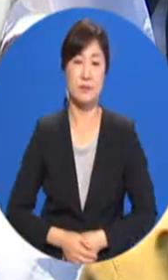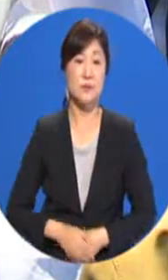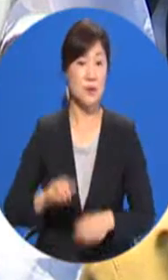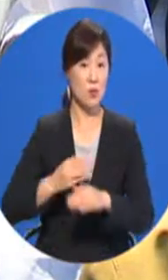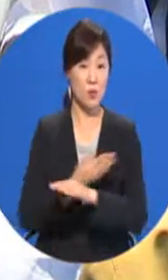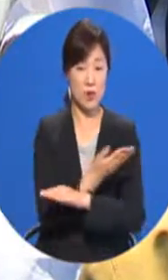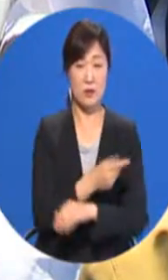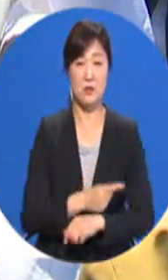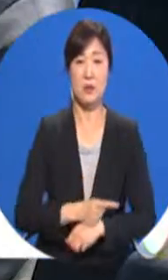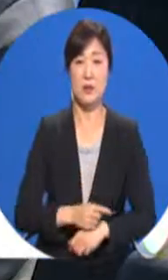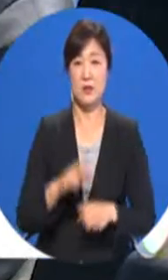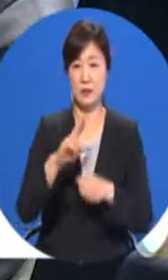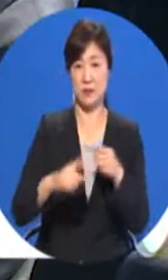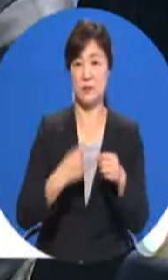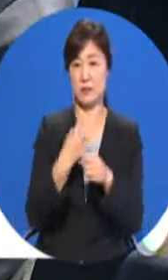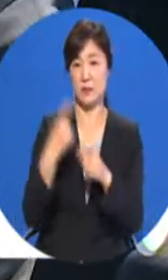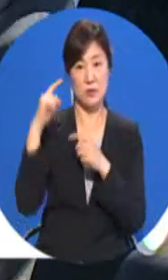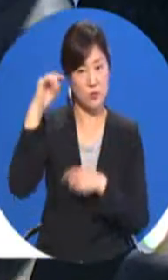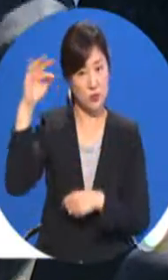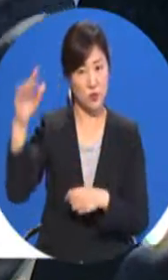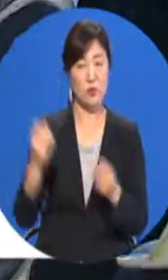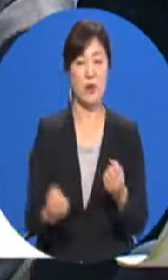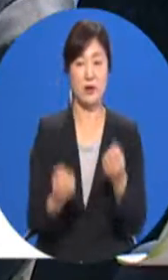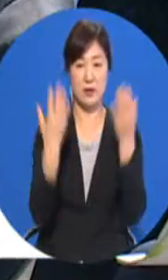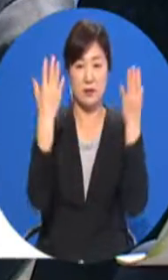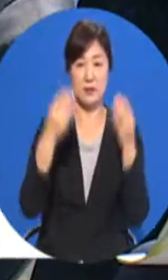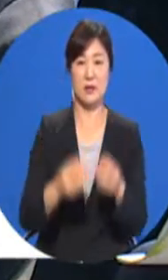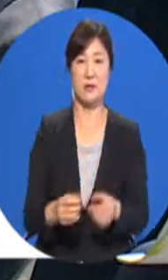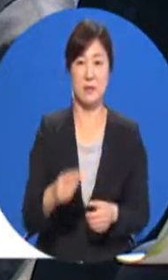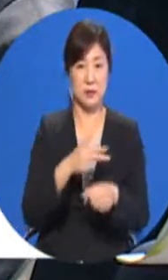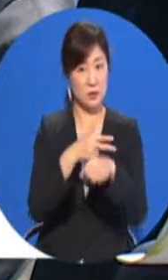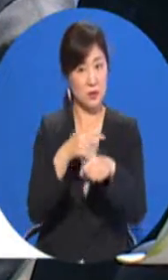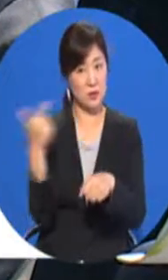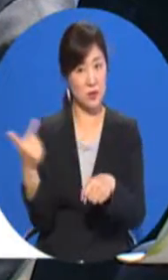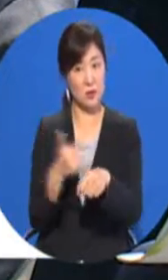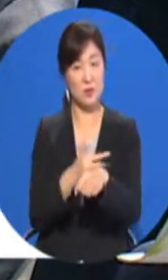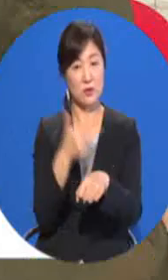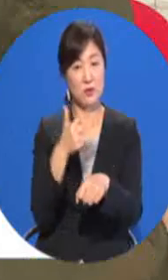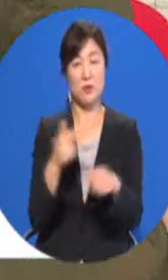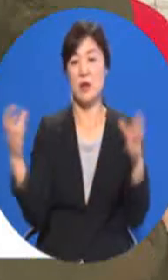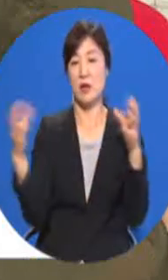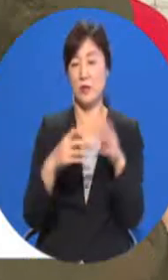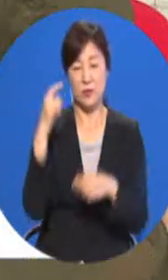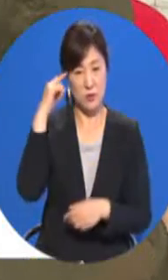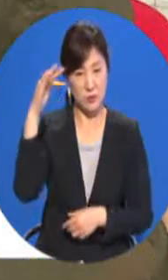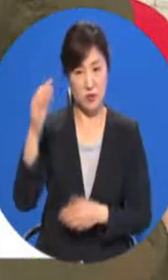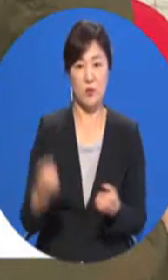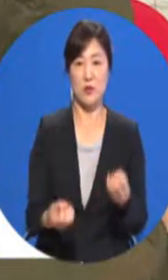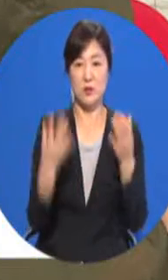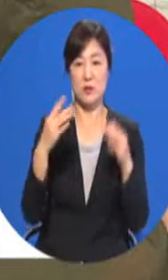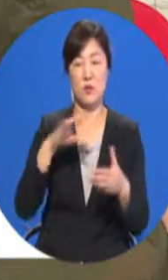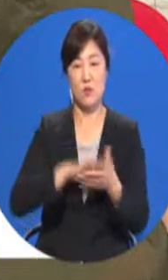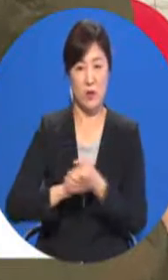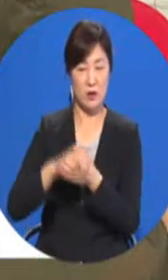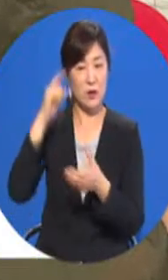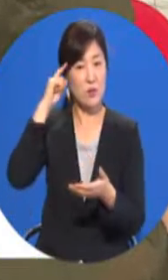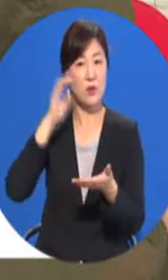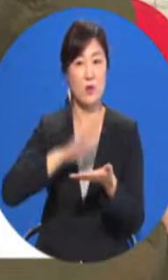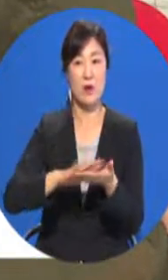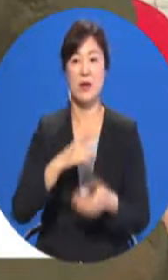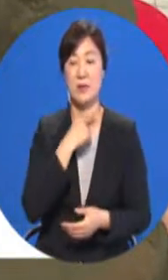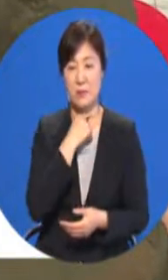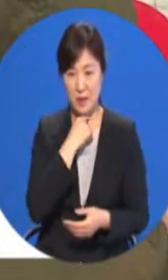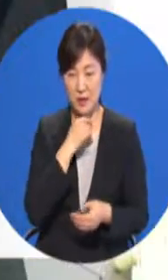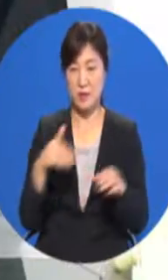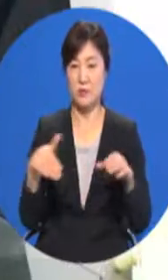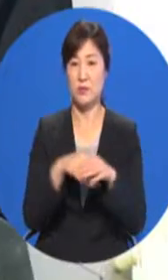올해 71주기 추모 행사로 저녁 7시 합동 추념식 무대에서 화해와 평화의 바람이라는 주제로 문화예술제가 준비되고